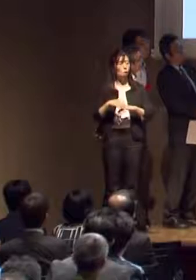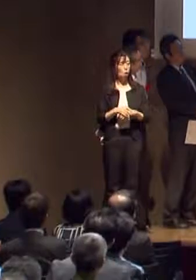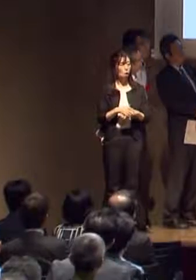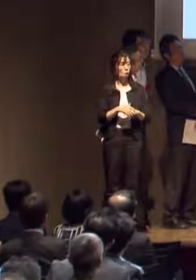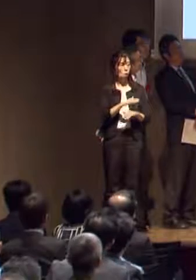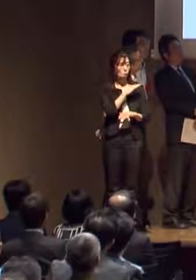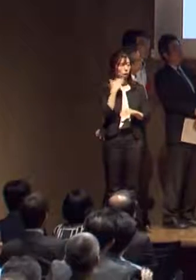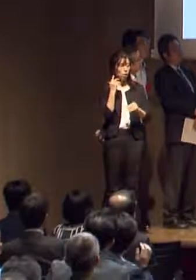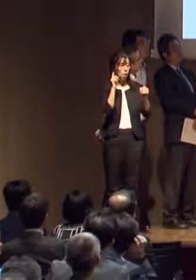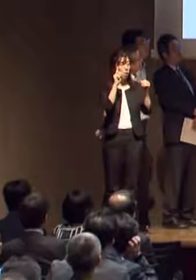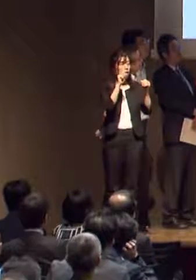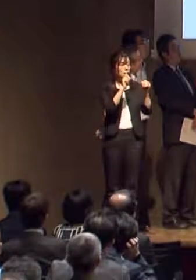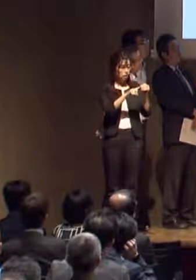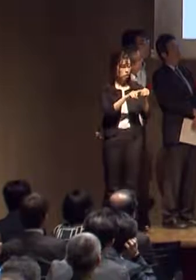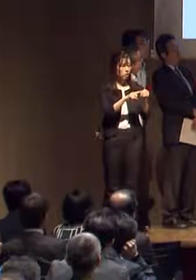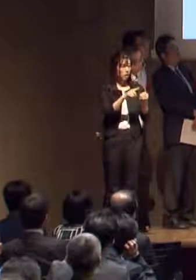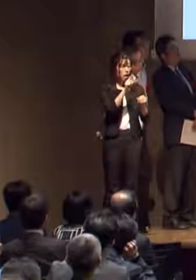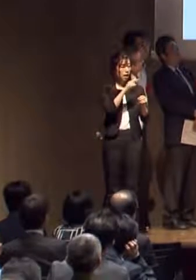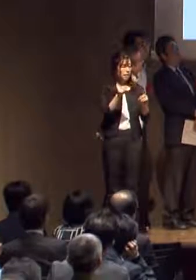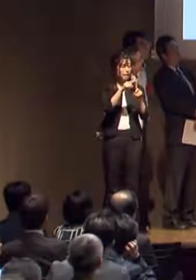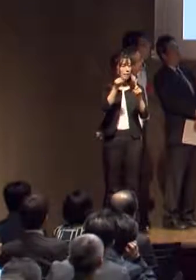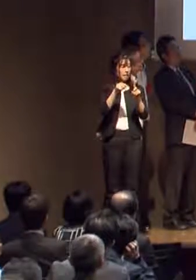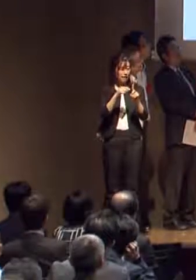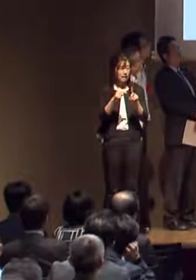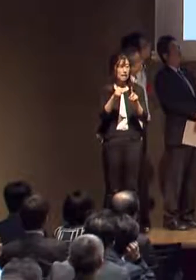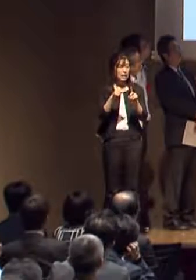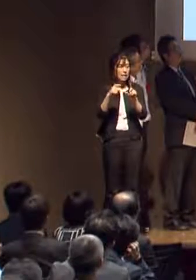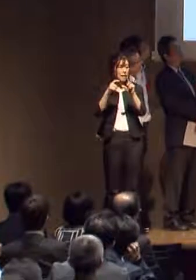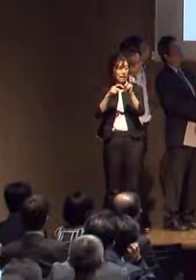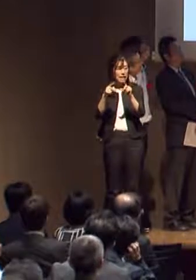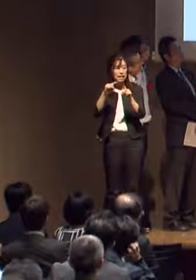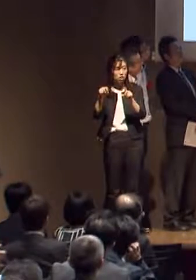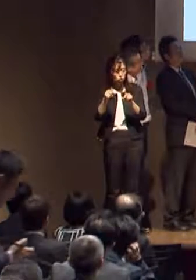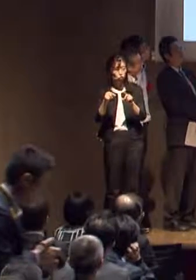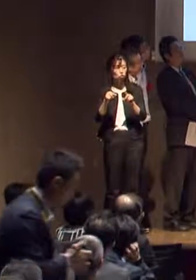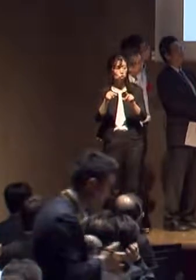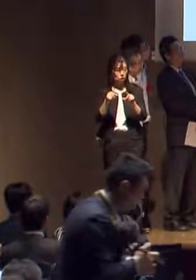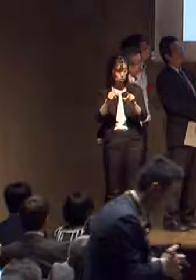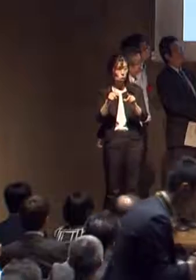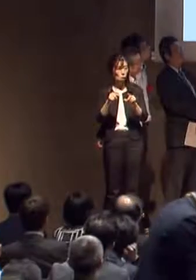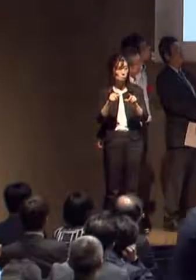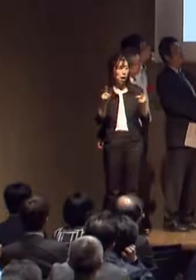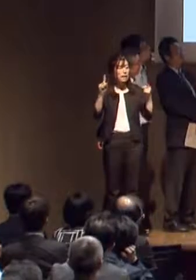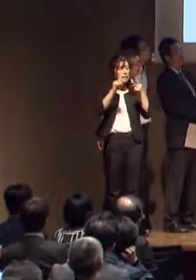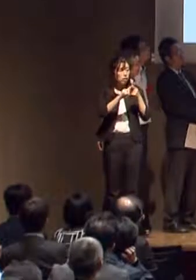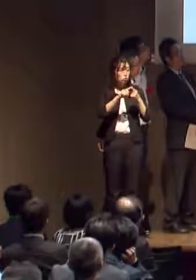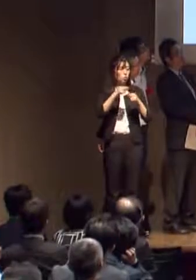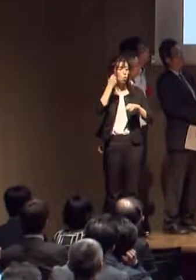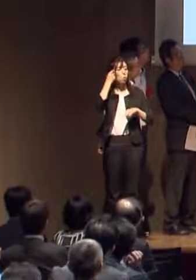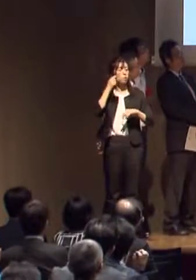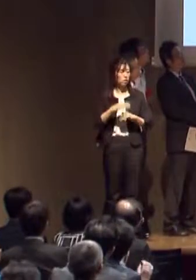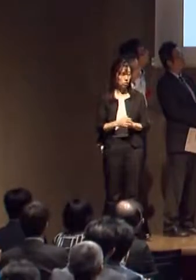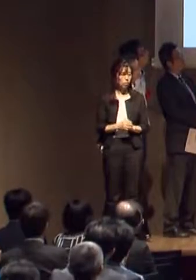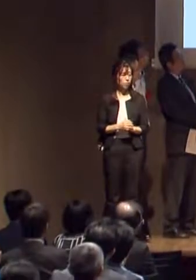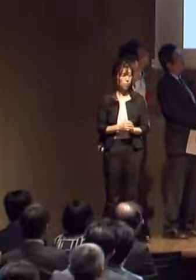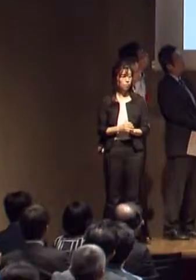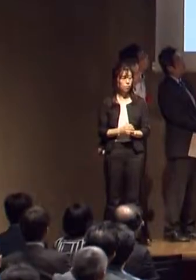々が目指しているのは SDGs のこのようなものにも合致するというふうに考えて行動をしております。次お願いします